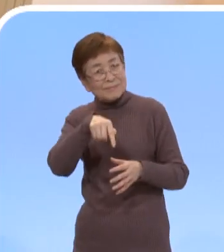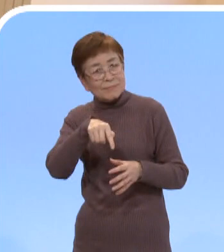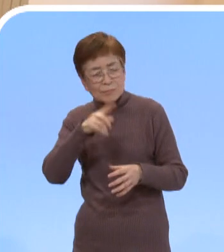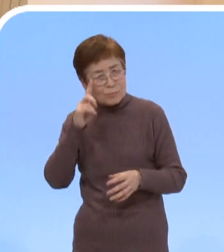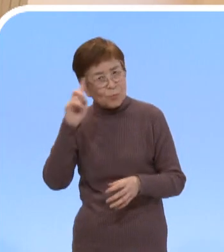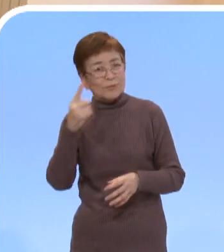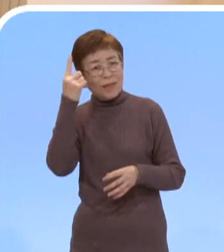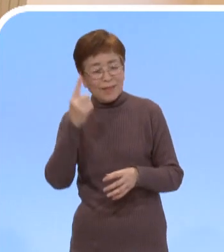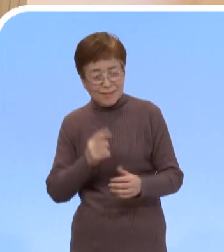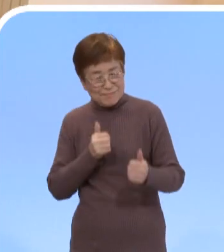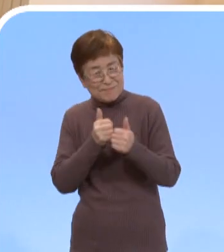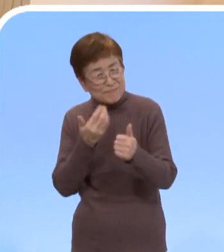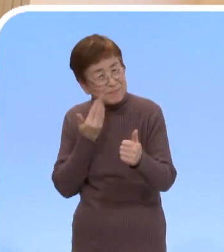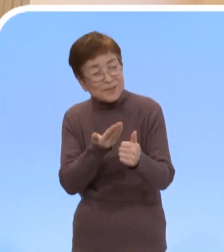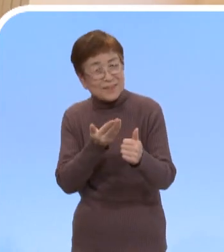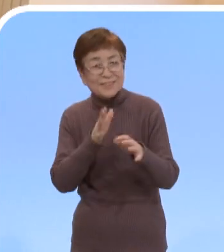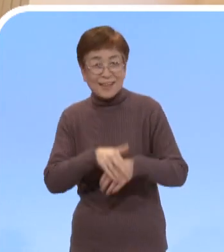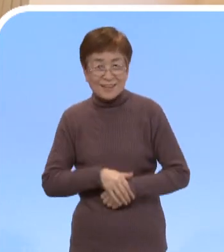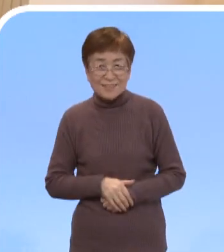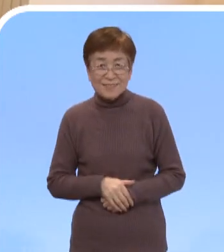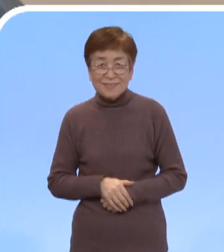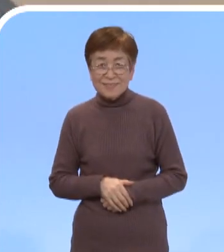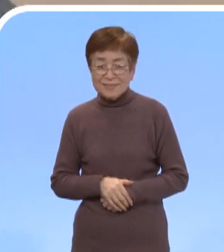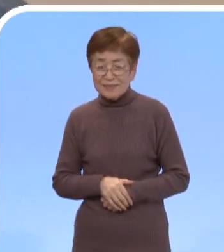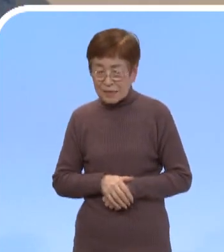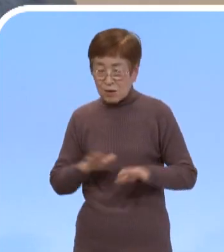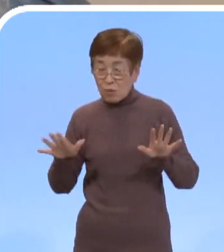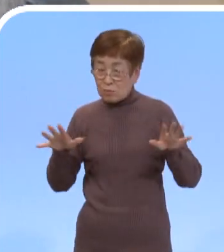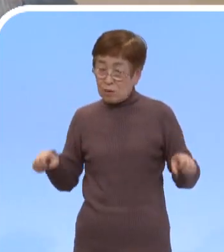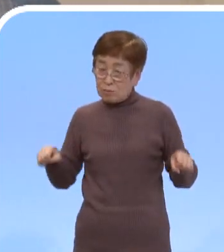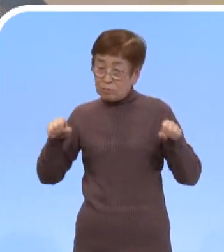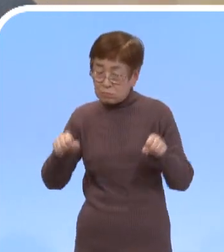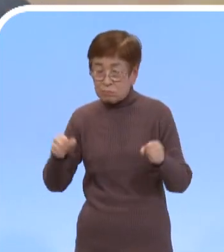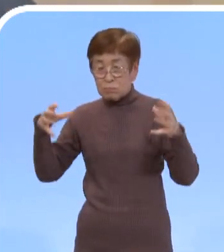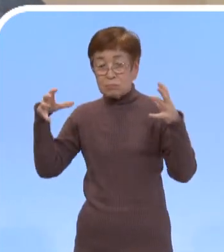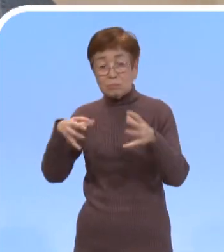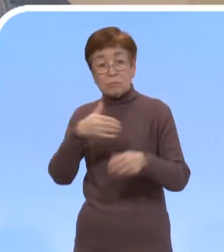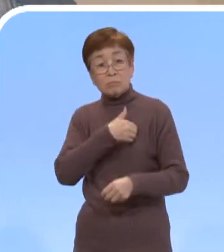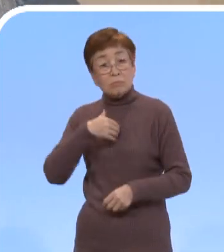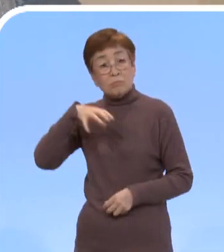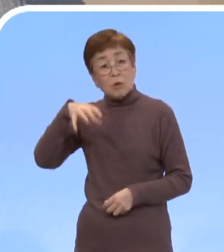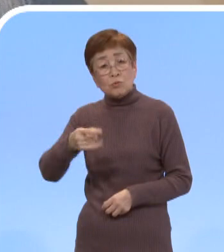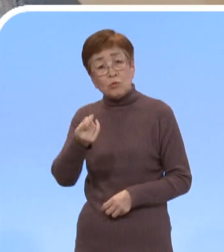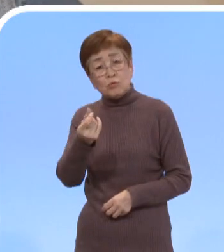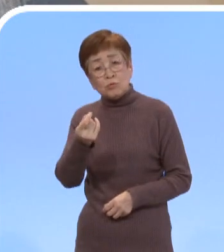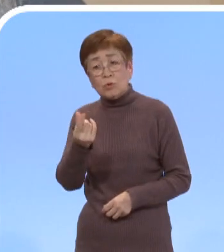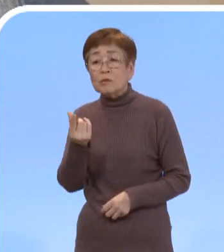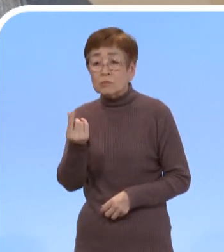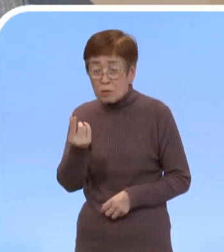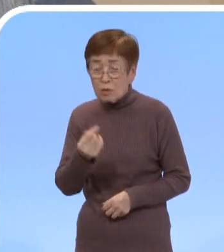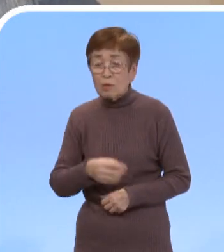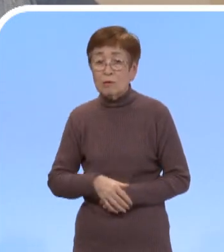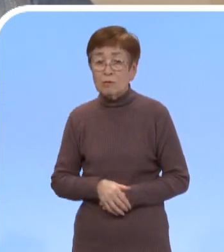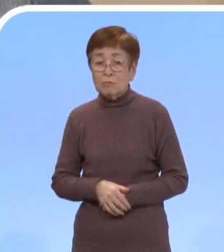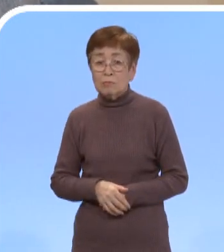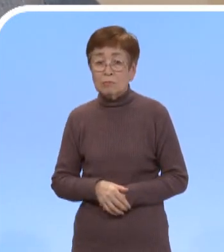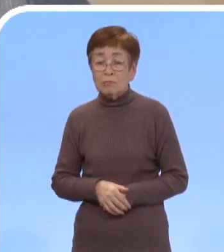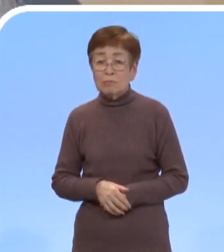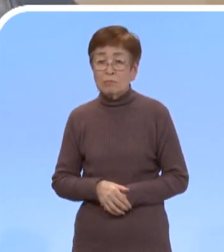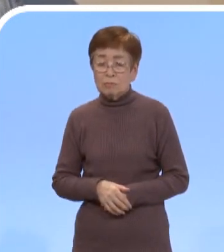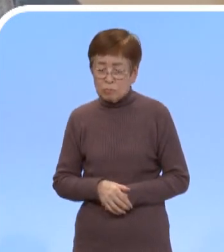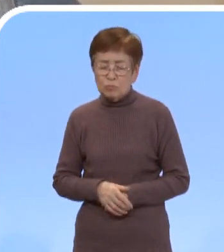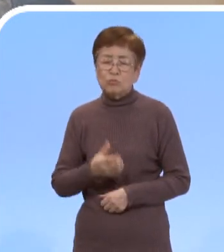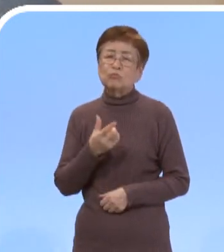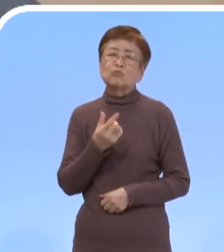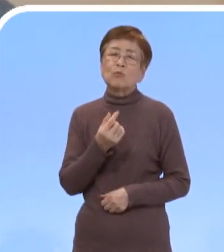も突撃取材。 子供さんが一緒にこう集まれる場所っていうのは、こういうふうな個